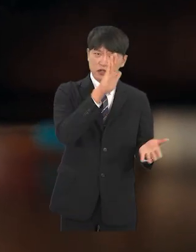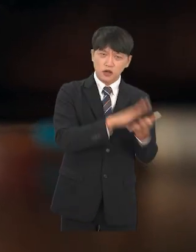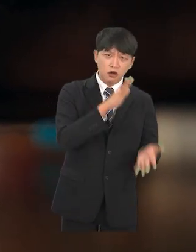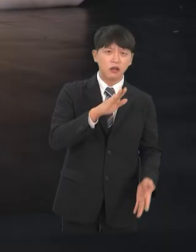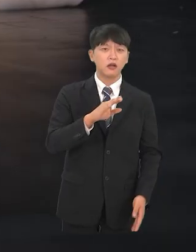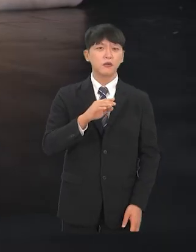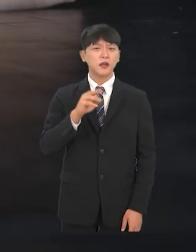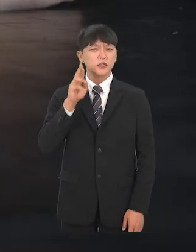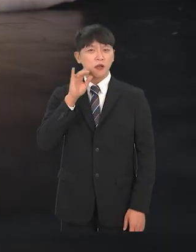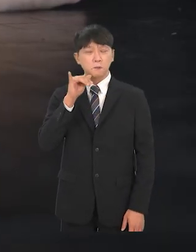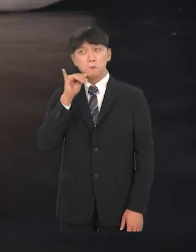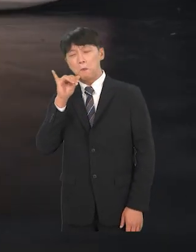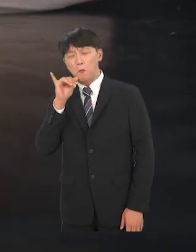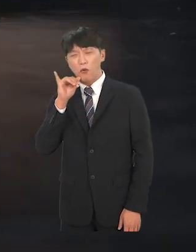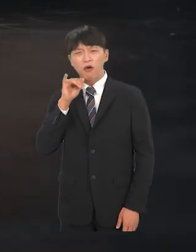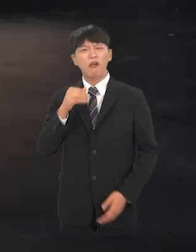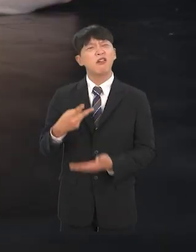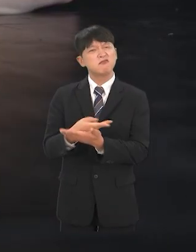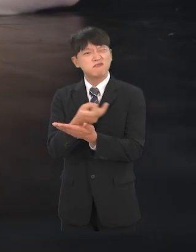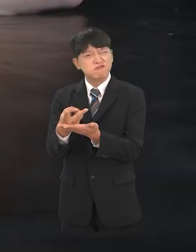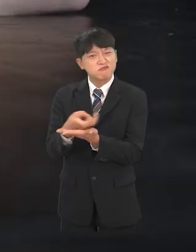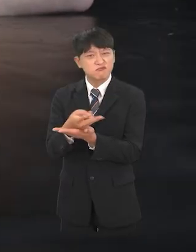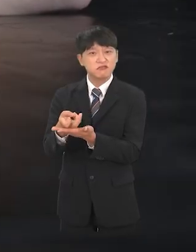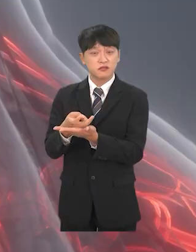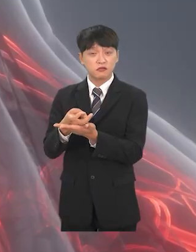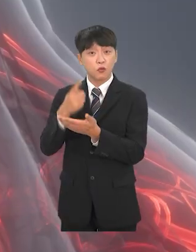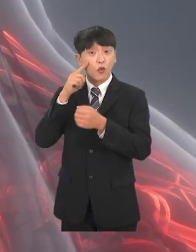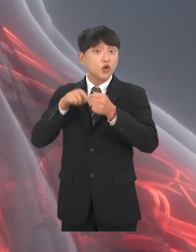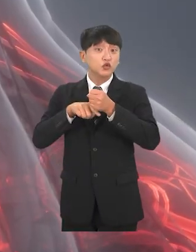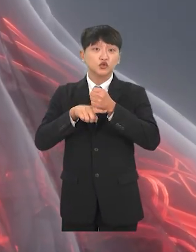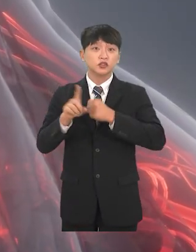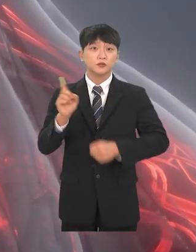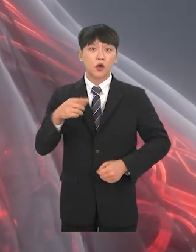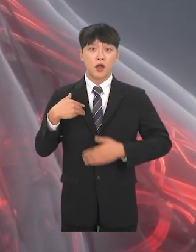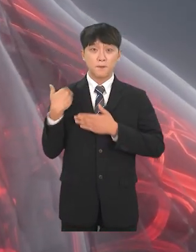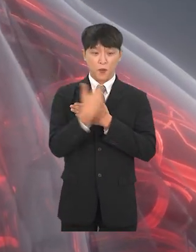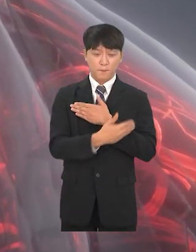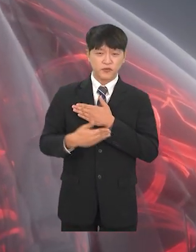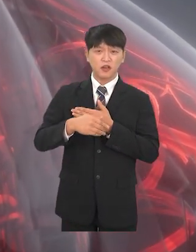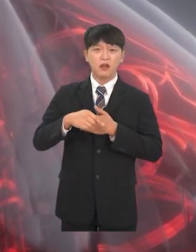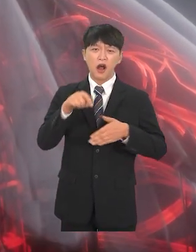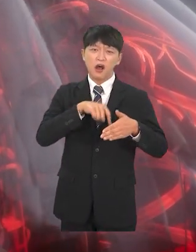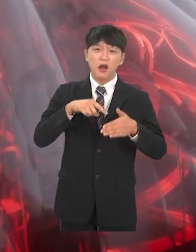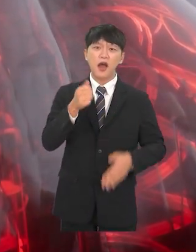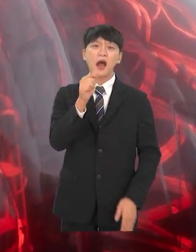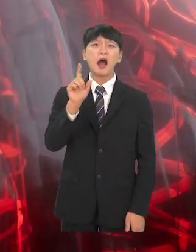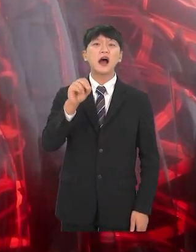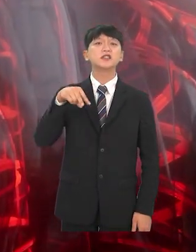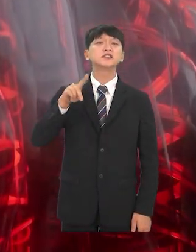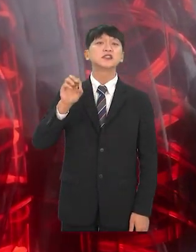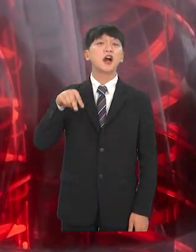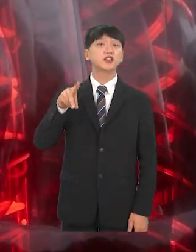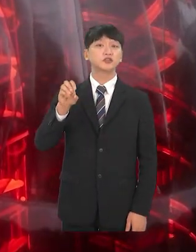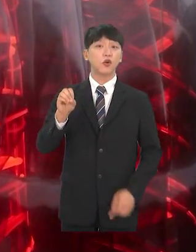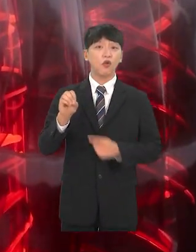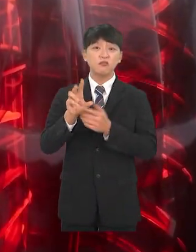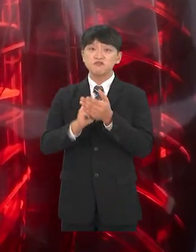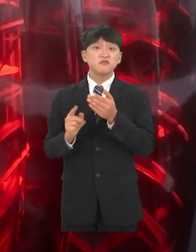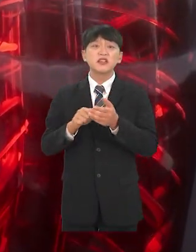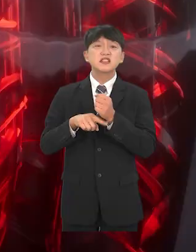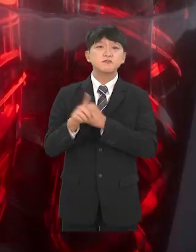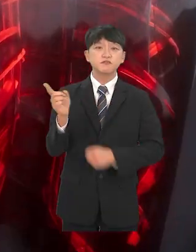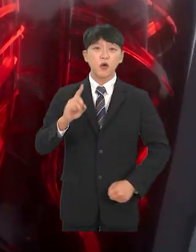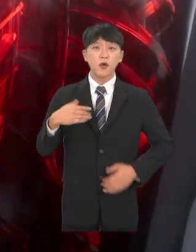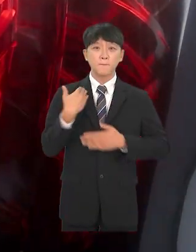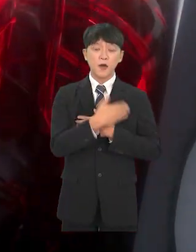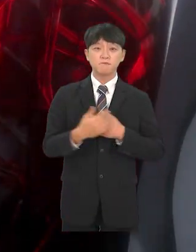열이면 열 심각한 금단 증상에 시달리는데요. 그 이유, 바로 우리 몸의 향상성 때문입니다. 우리 몸은